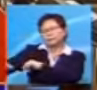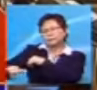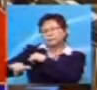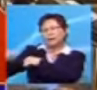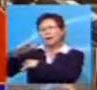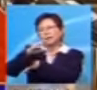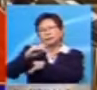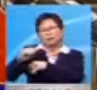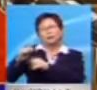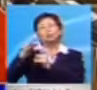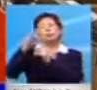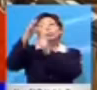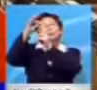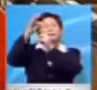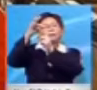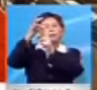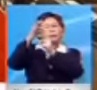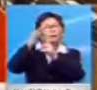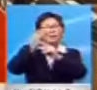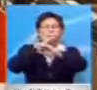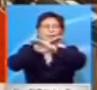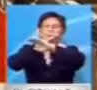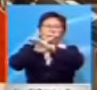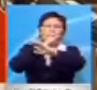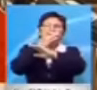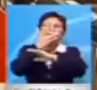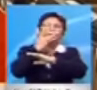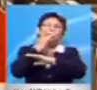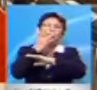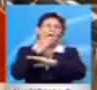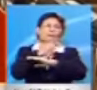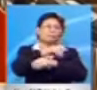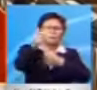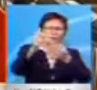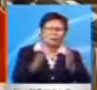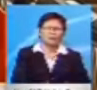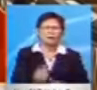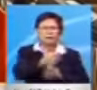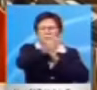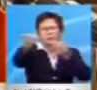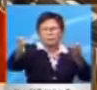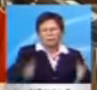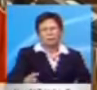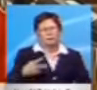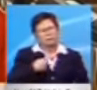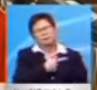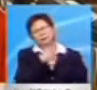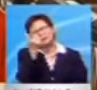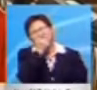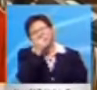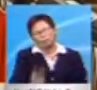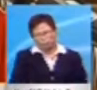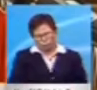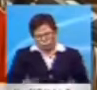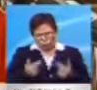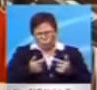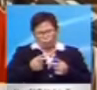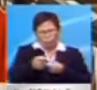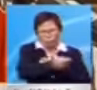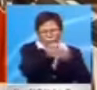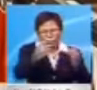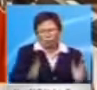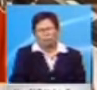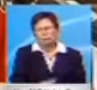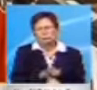dan juga terutama sekali dalam membela nasib nelayan kerana kita tidak mahu pertamanya penghidupan nelayan